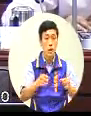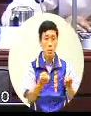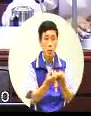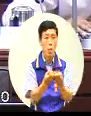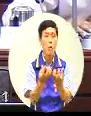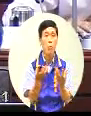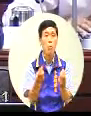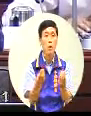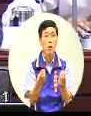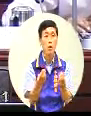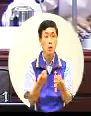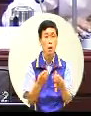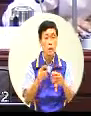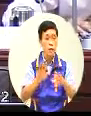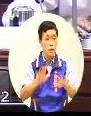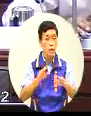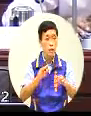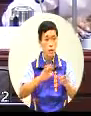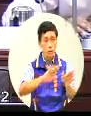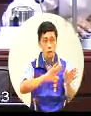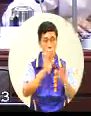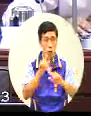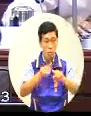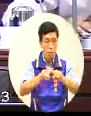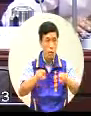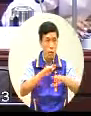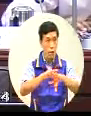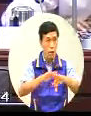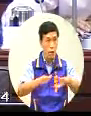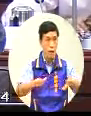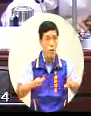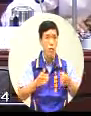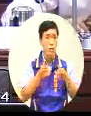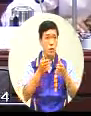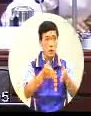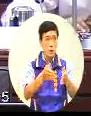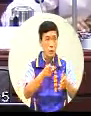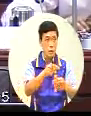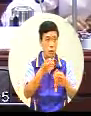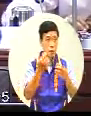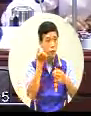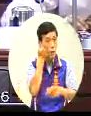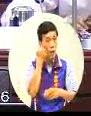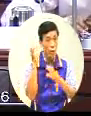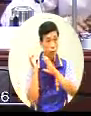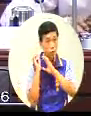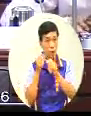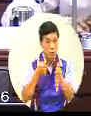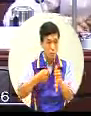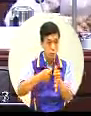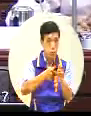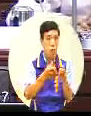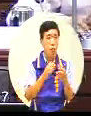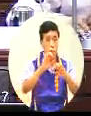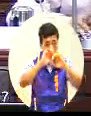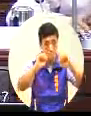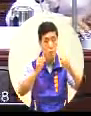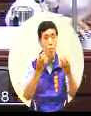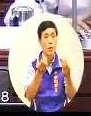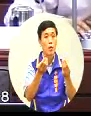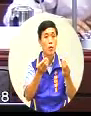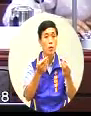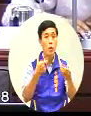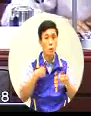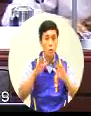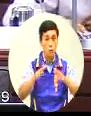情都真平安啊，所以说没去追究责任。但是我是要跟两位议员报